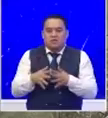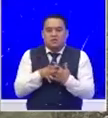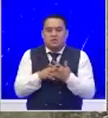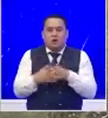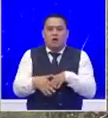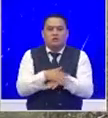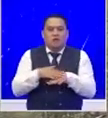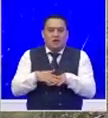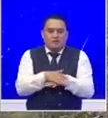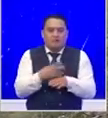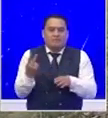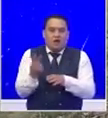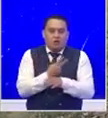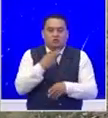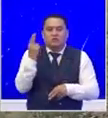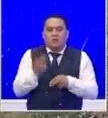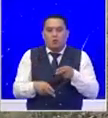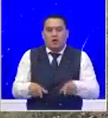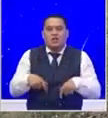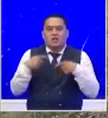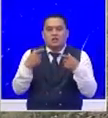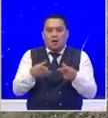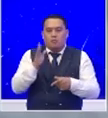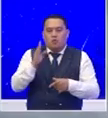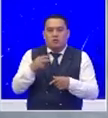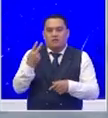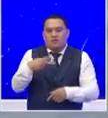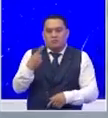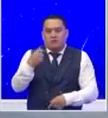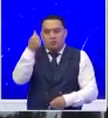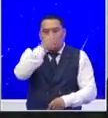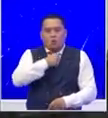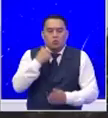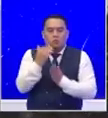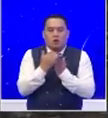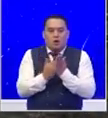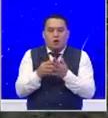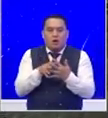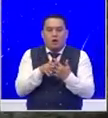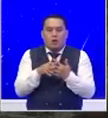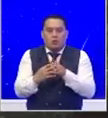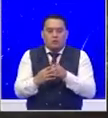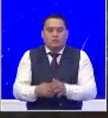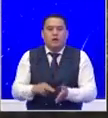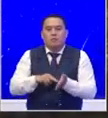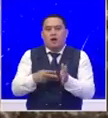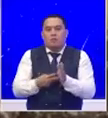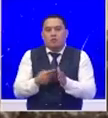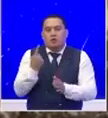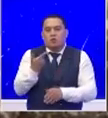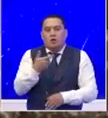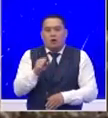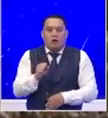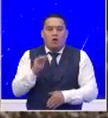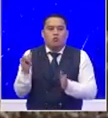населения. Финансирование второго завершающего этапа состоится в 2021 году по программе «Аул Ельбесыга». По плану на 1 гектаре